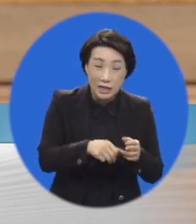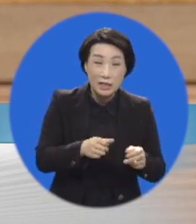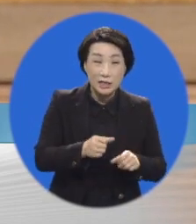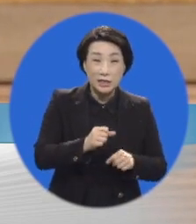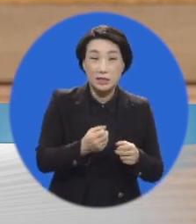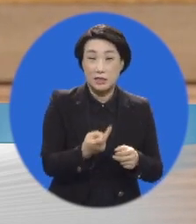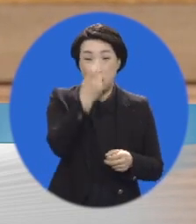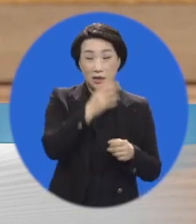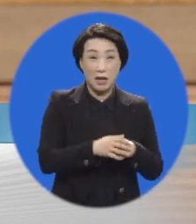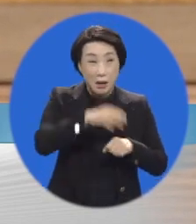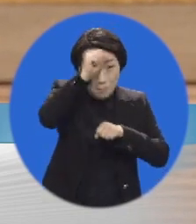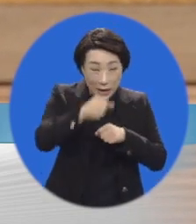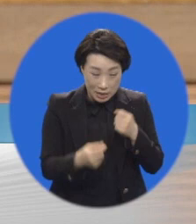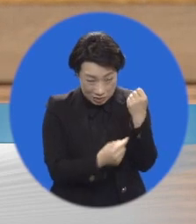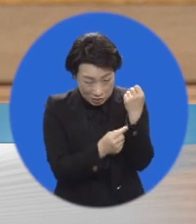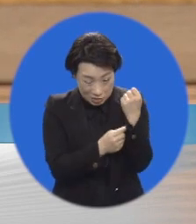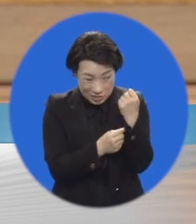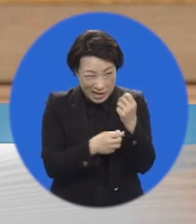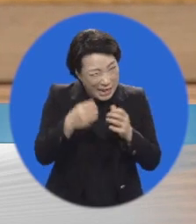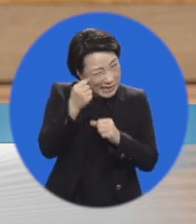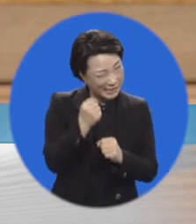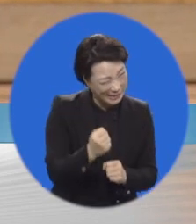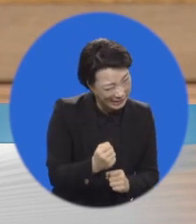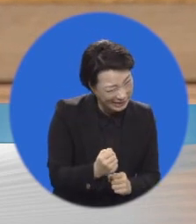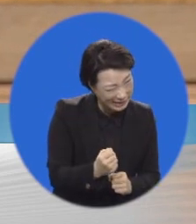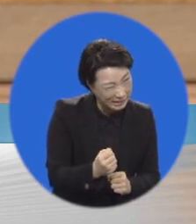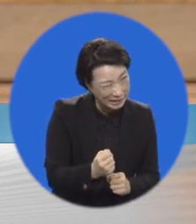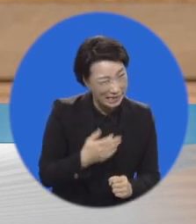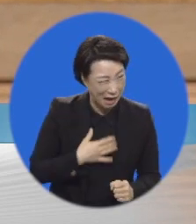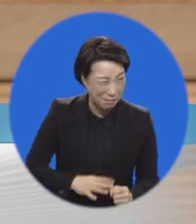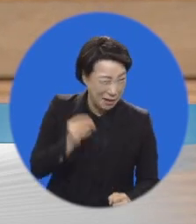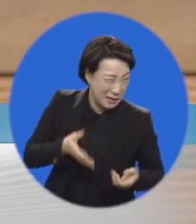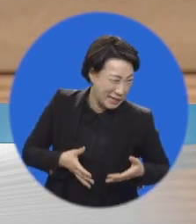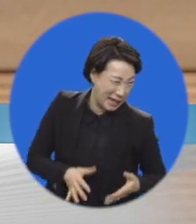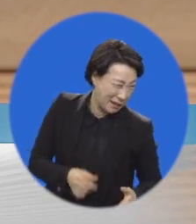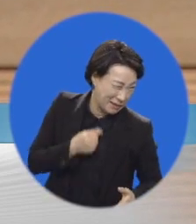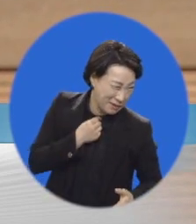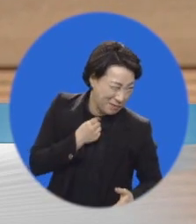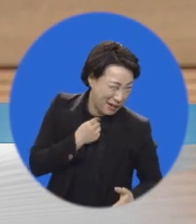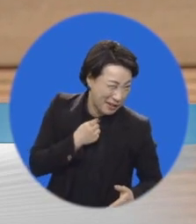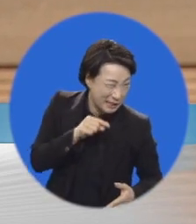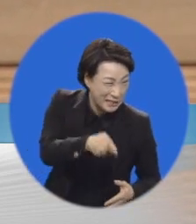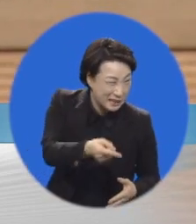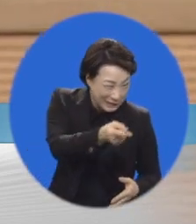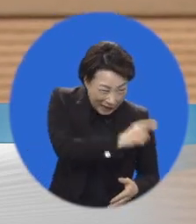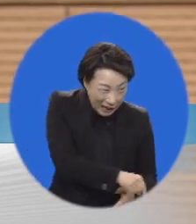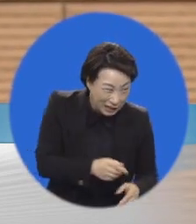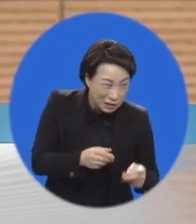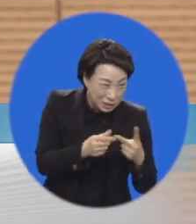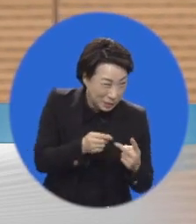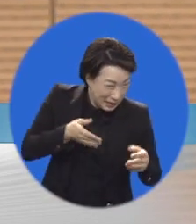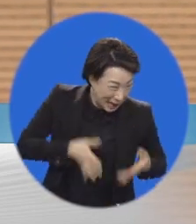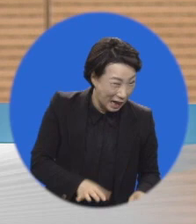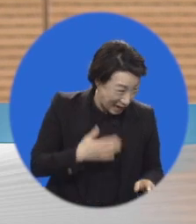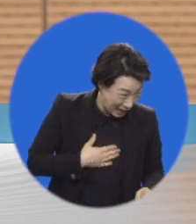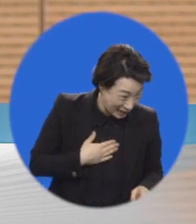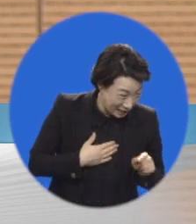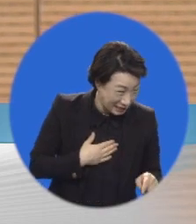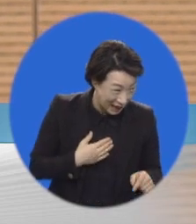발꿈치를 꽉 잡았어. 못 나가게. 응? 내가 먼저 나가고 네 디디가 늦게 나가야 내가 형이